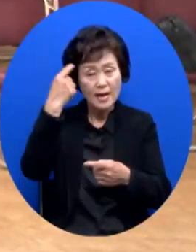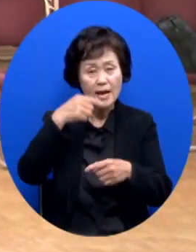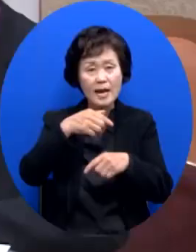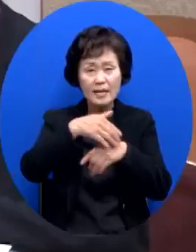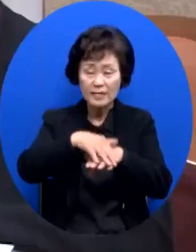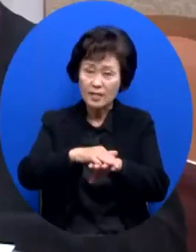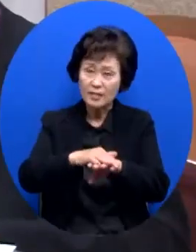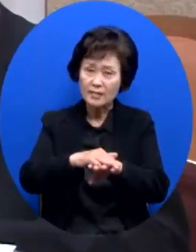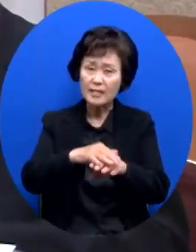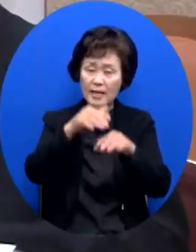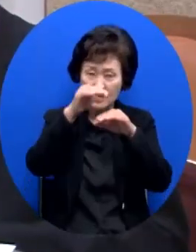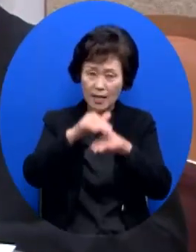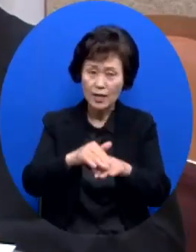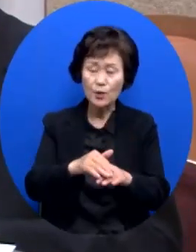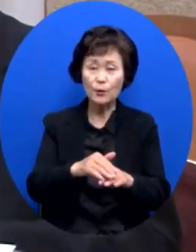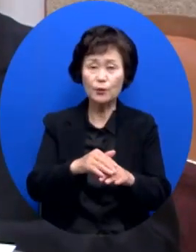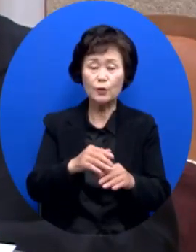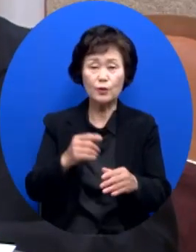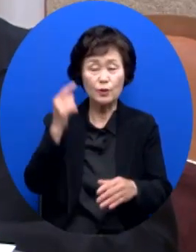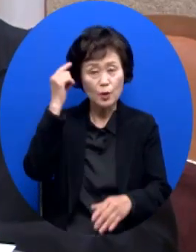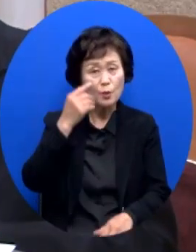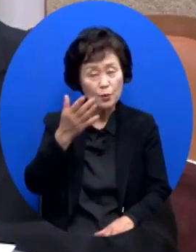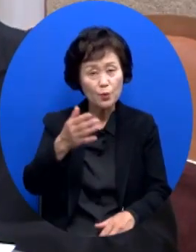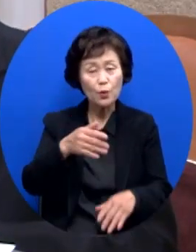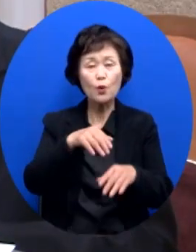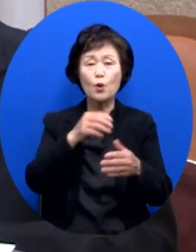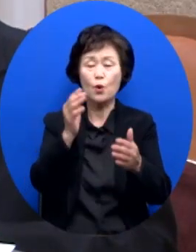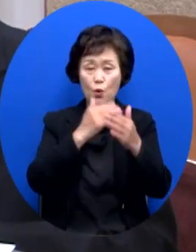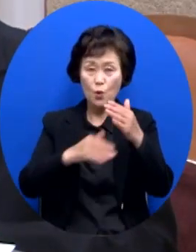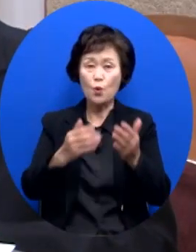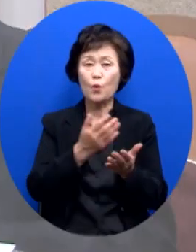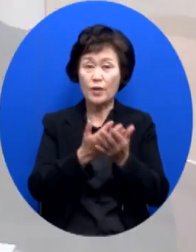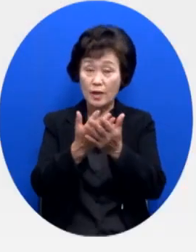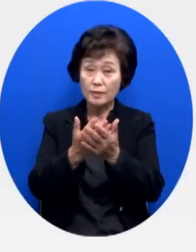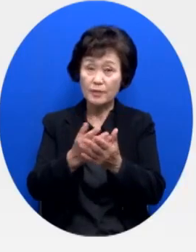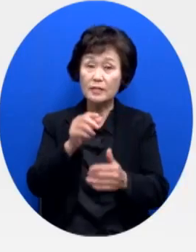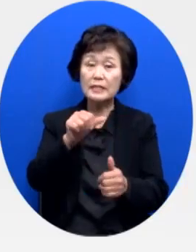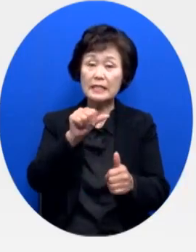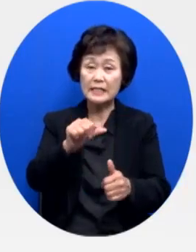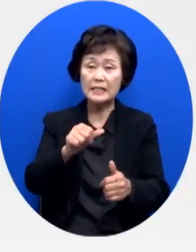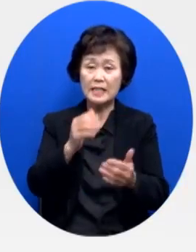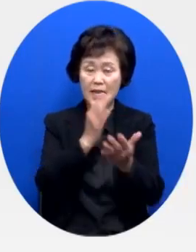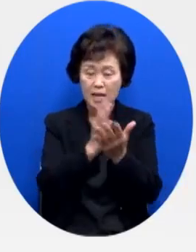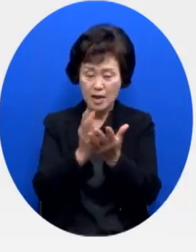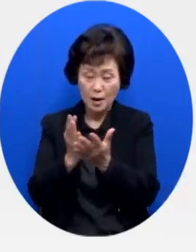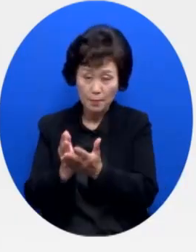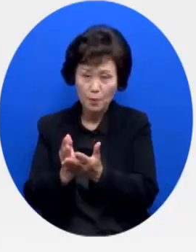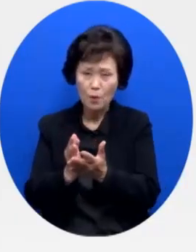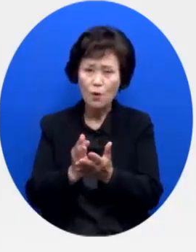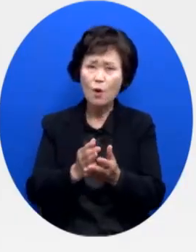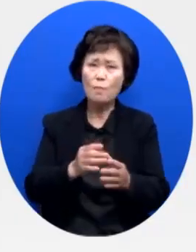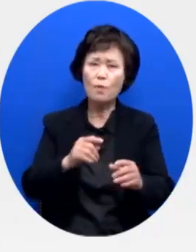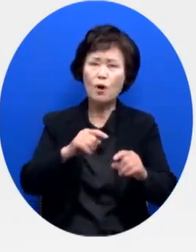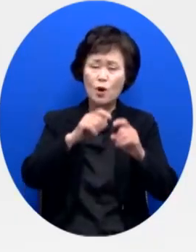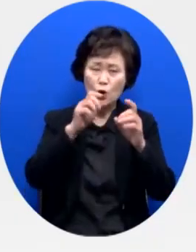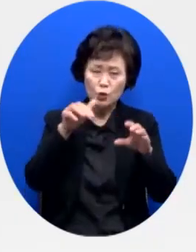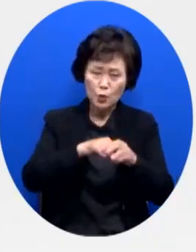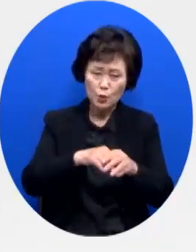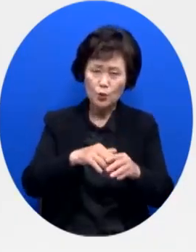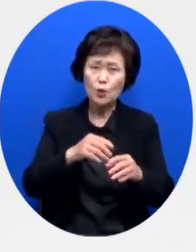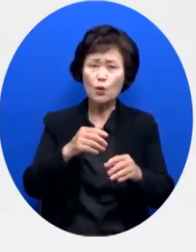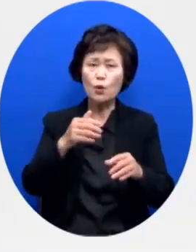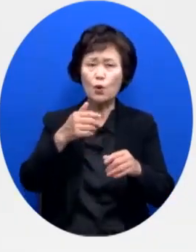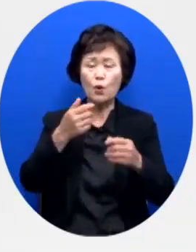공개했습니다. 질의서는 3개 분야 15개 항목으로 사학의 필요성 인정, 종교교육의